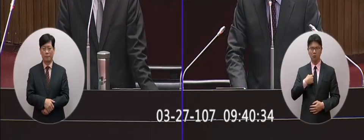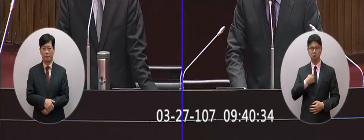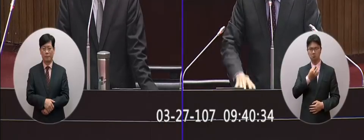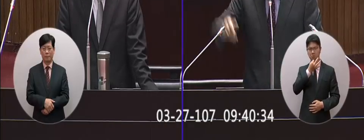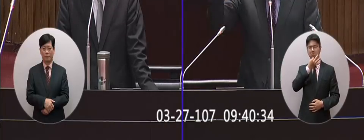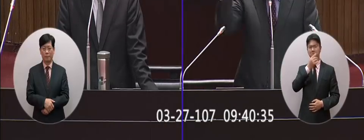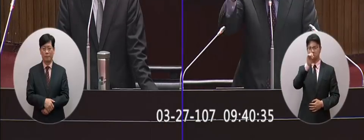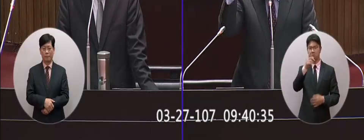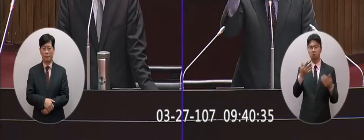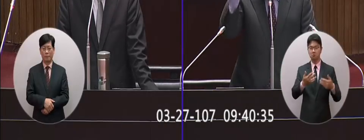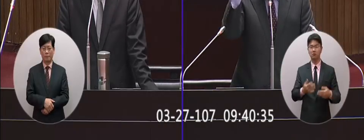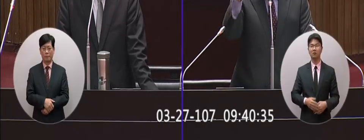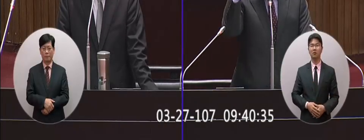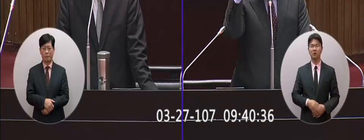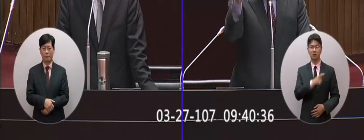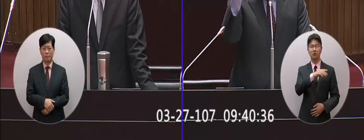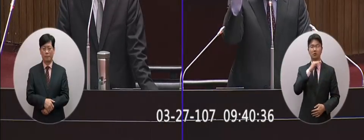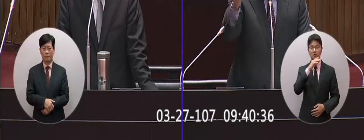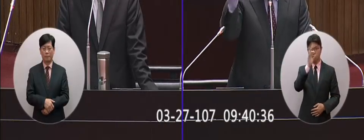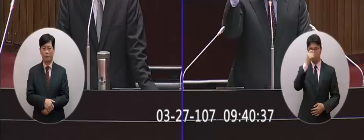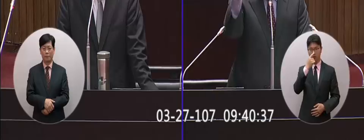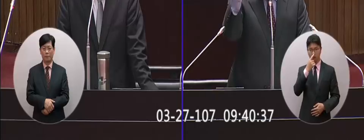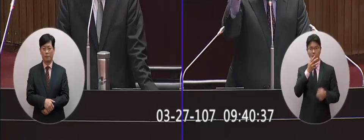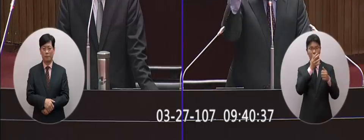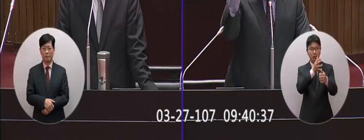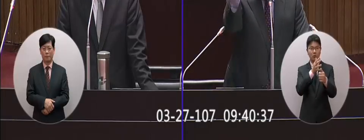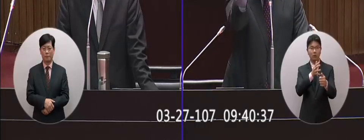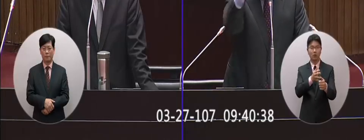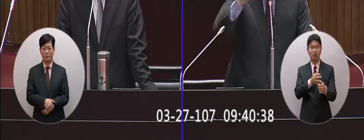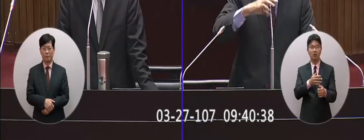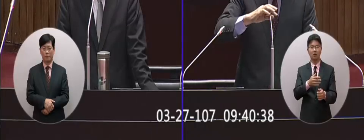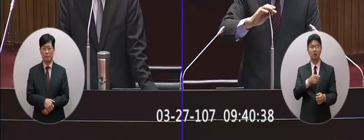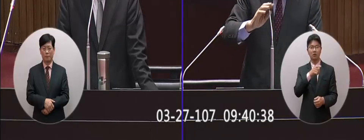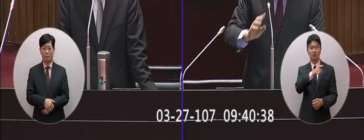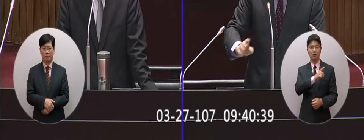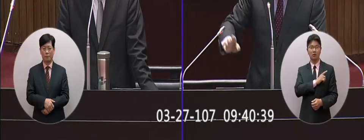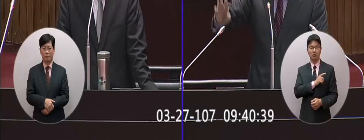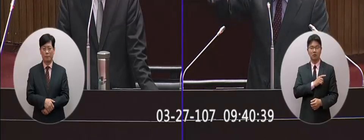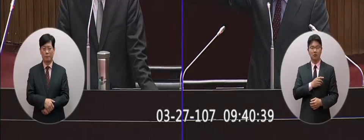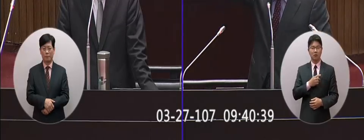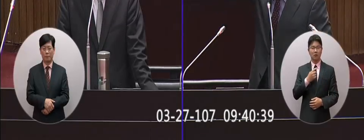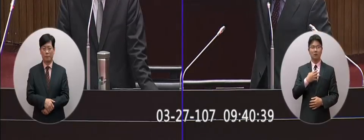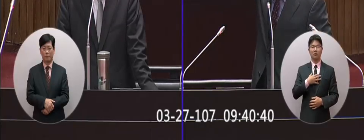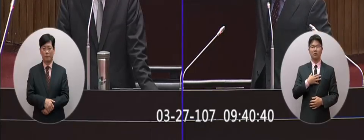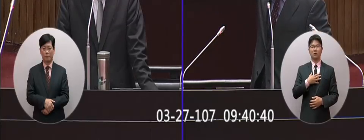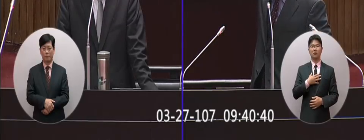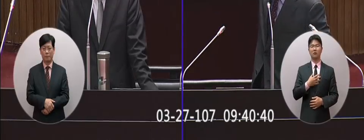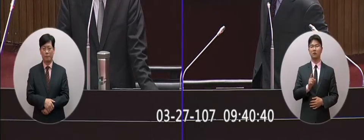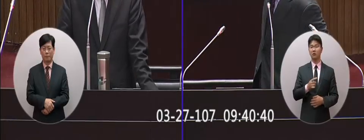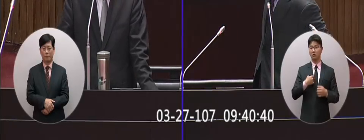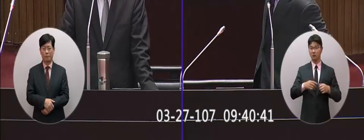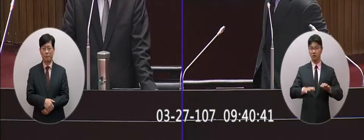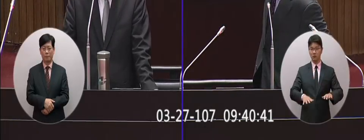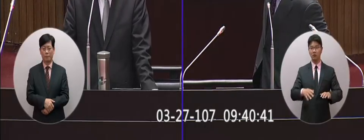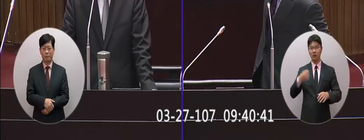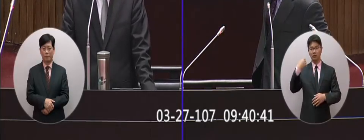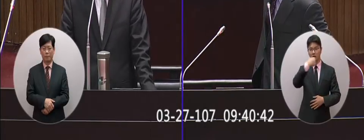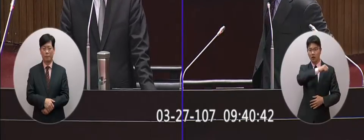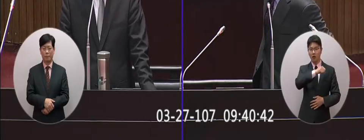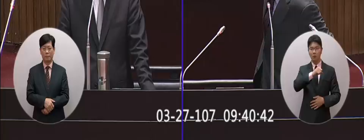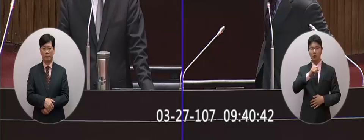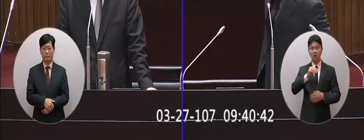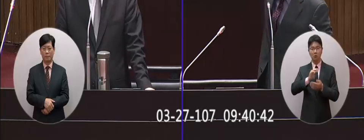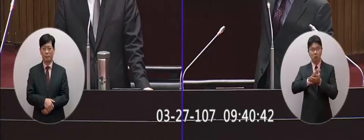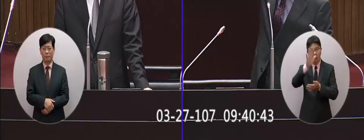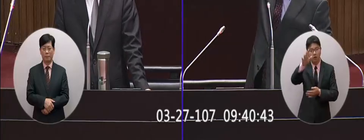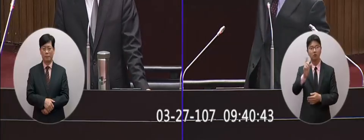个问题，等一下你看我执行，你就发觉一点一点的下来。所以我现在铺了台湾的前途，哦，把